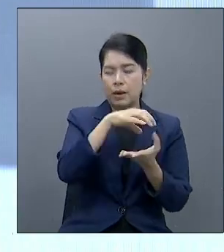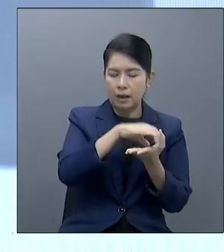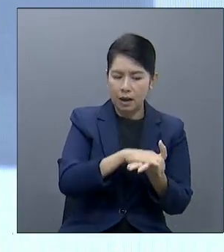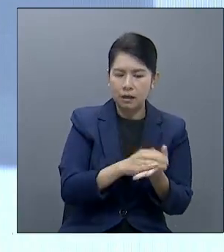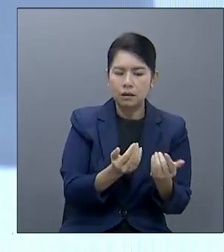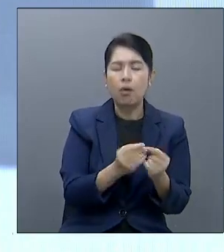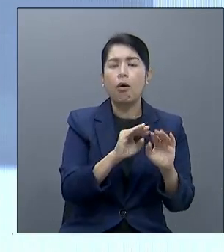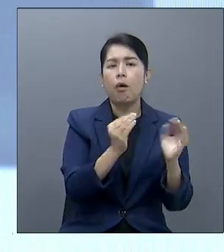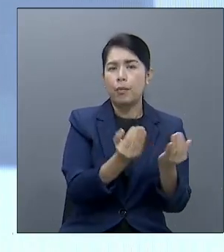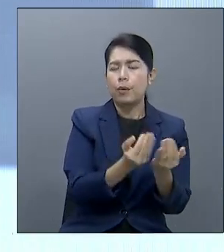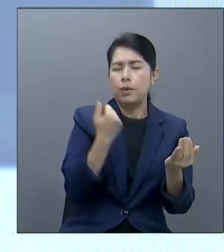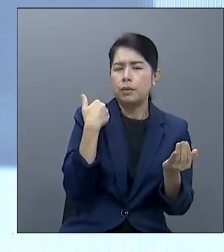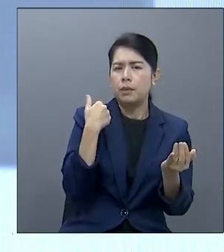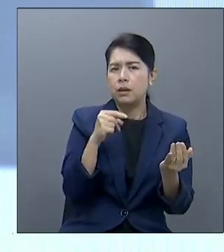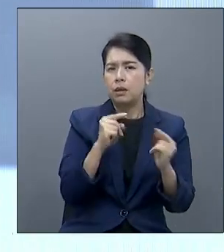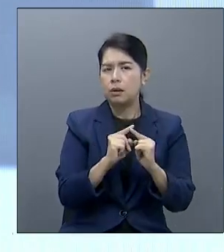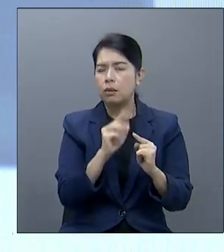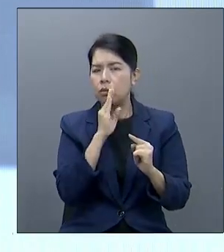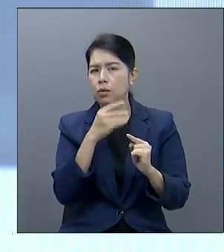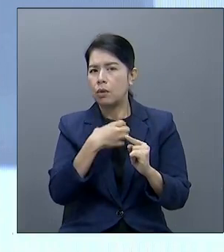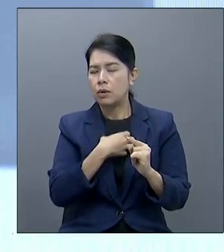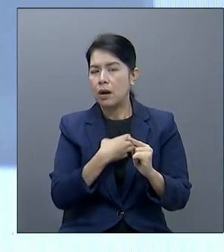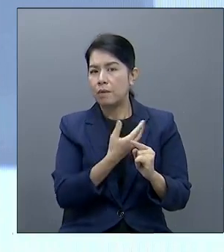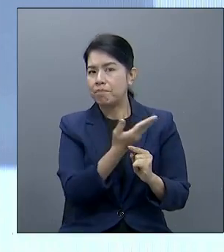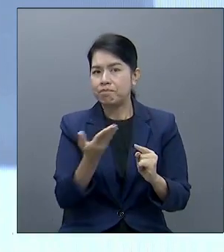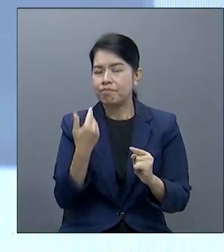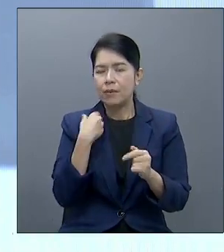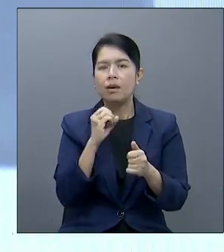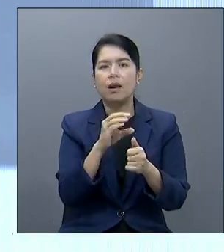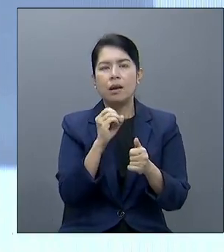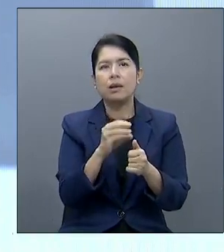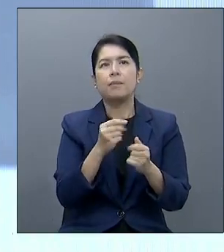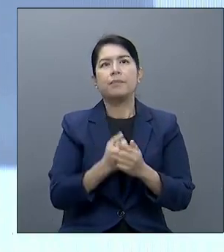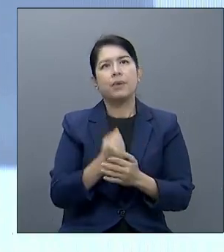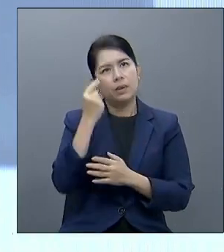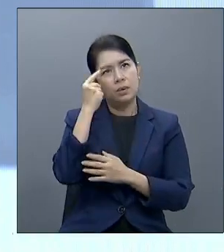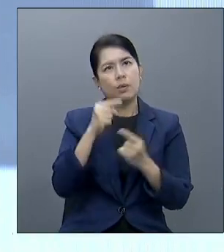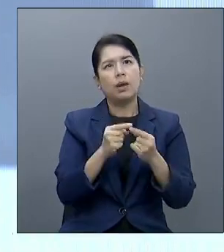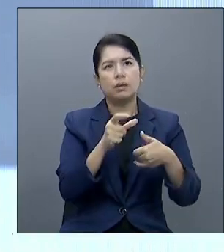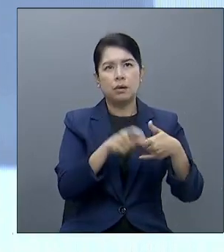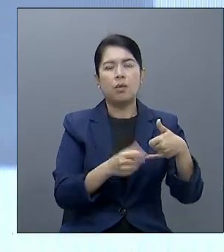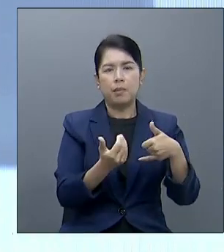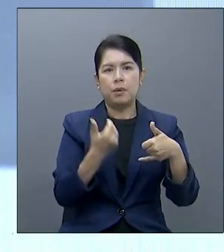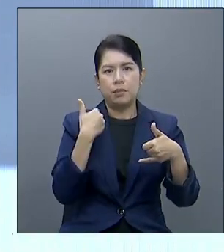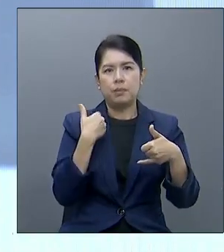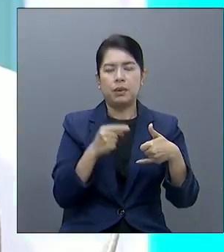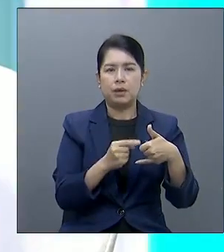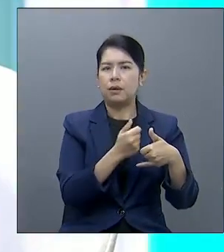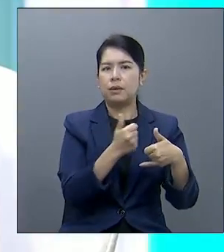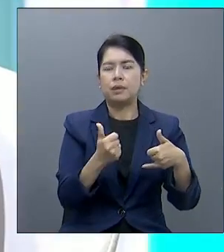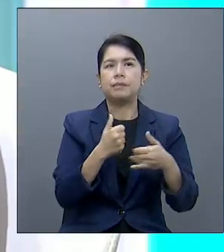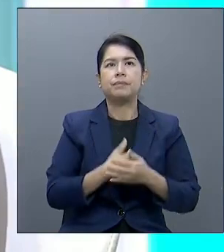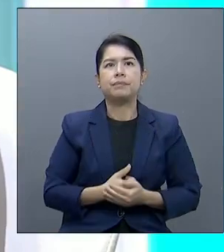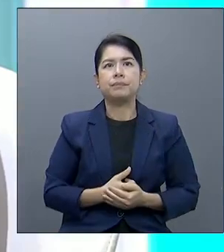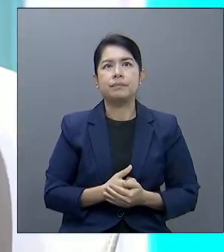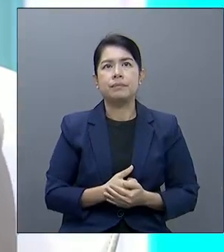กำลังอยู่ในสภาวะแบบนี้มีมุมมองอะไรที่เราจะสามารถที่จะช่วยให้เขาเห็นว่าเออการมีลูกเป็นสิ่งที่ดีได้บ้างอาจารย์ ค่ะจริง